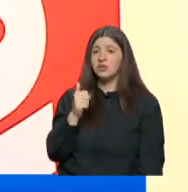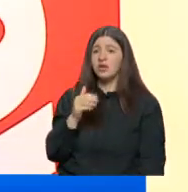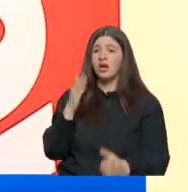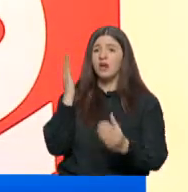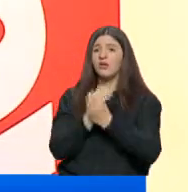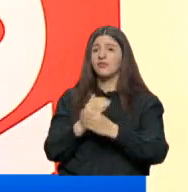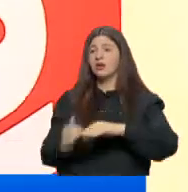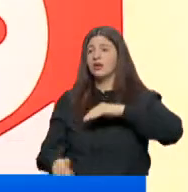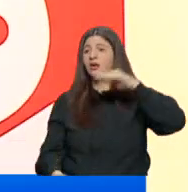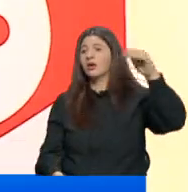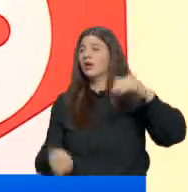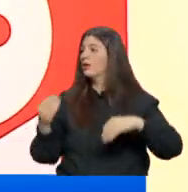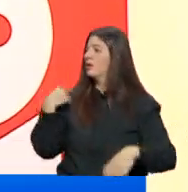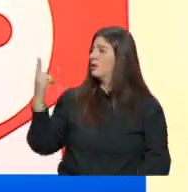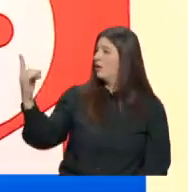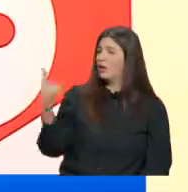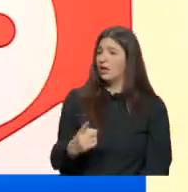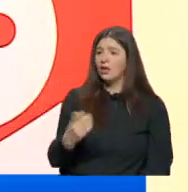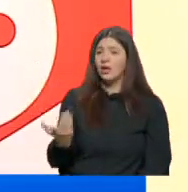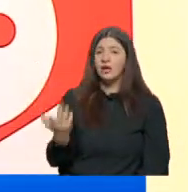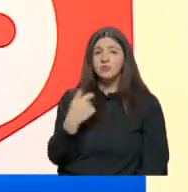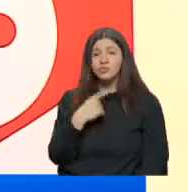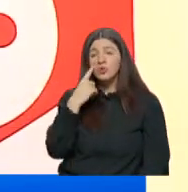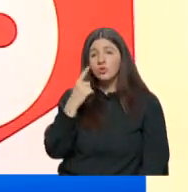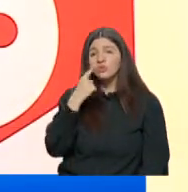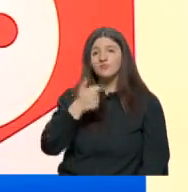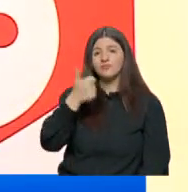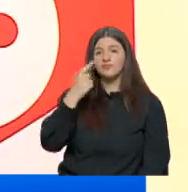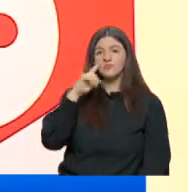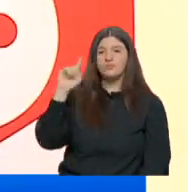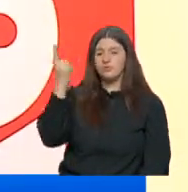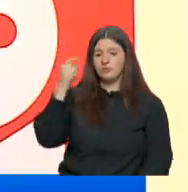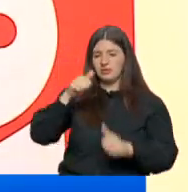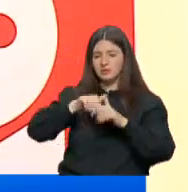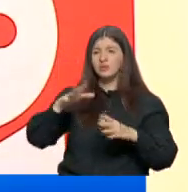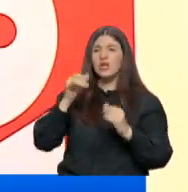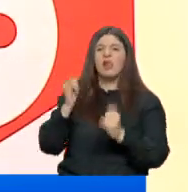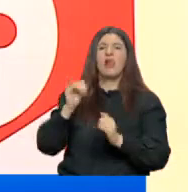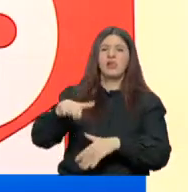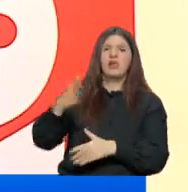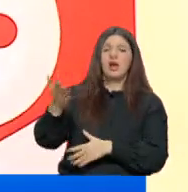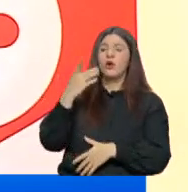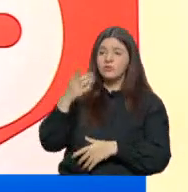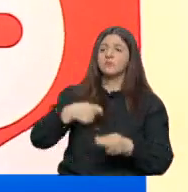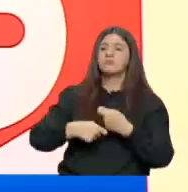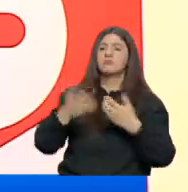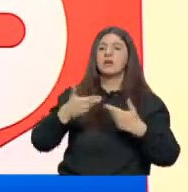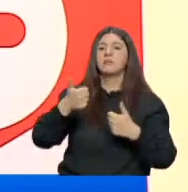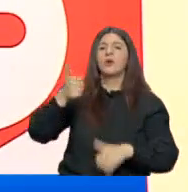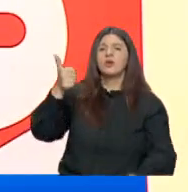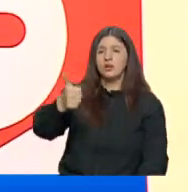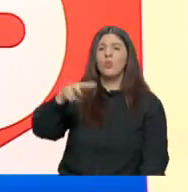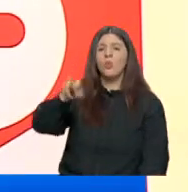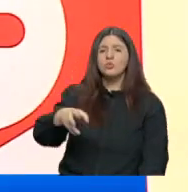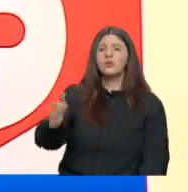rafa kaldırıldı. Onun yerine yeni bir şey geldi. Aslında mesela bir şeyi görüyoruz. Cumhurbaşkanlığı hükümet sistemi nasıl ucu bir sistem. O yüzden Maliye Bakanı oraya gelmiş